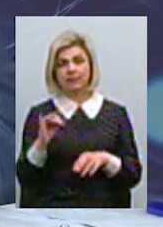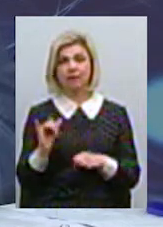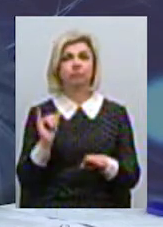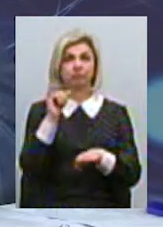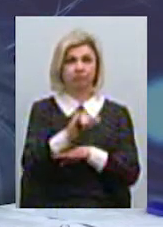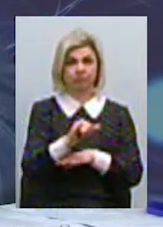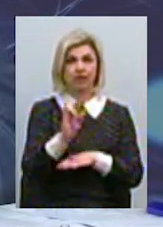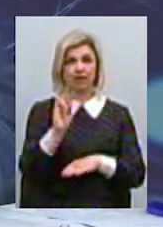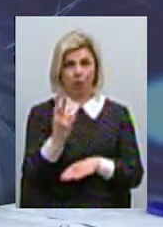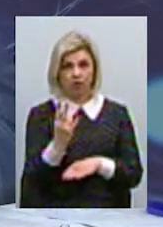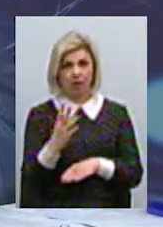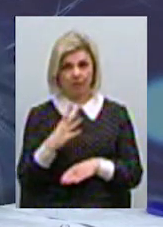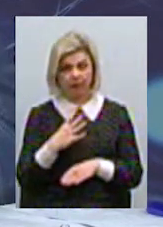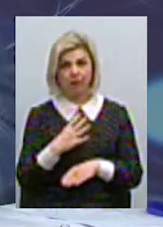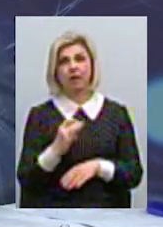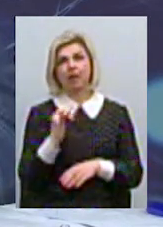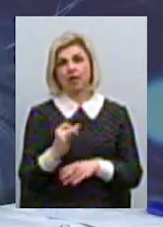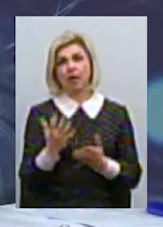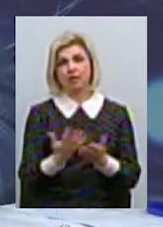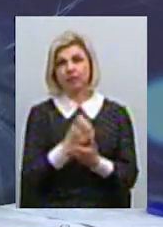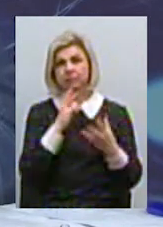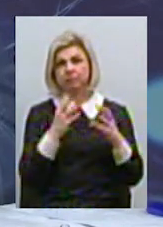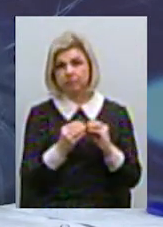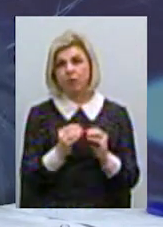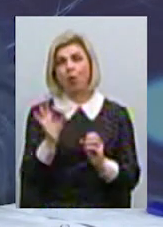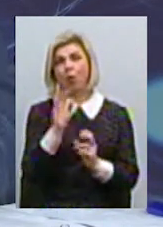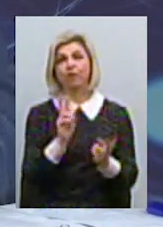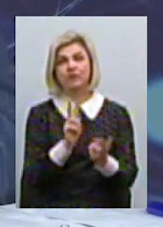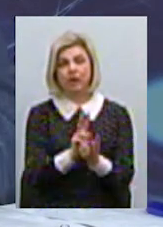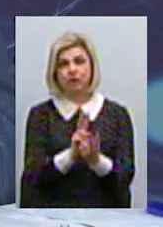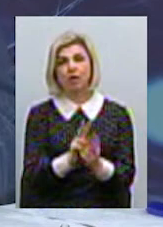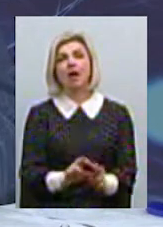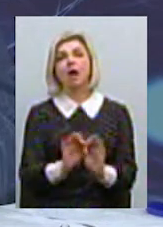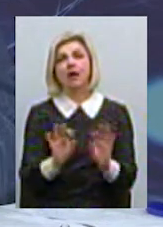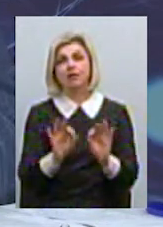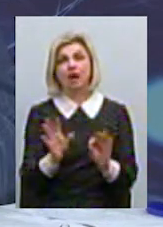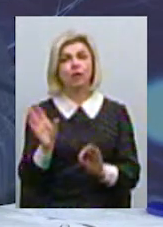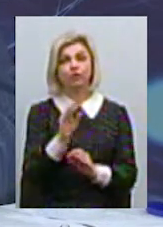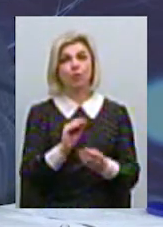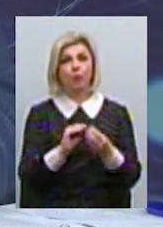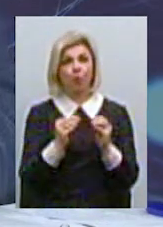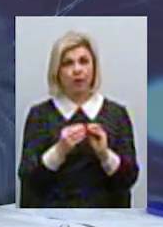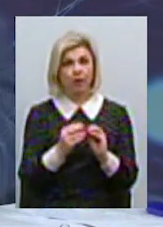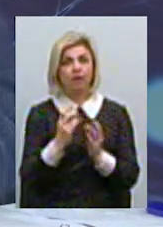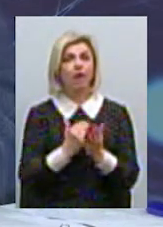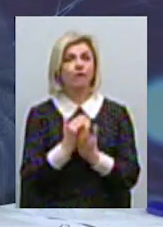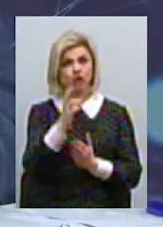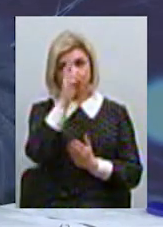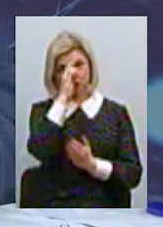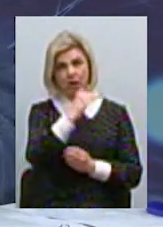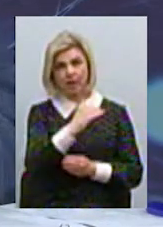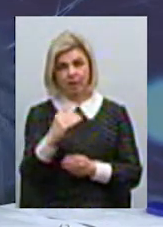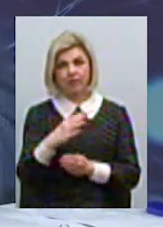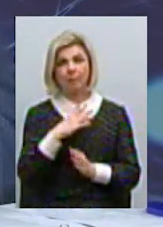вони дійшли можливості щодо зустрічі з ним, розказали їм цю проблематику, і на найвищому державному рівні було поставлене